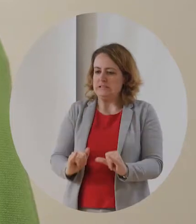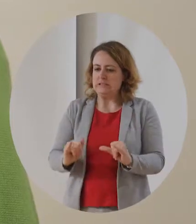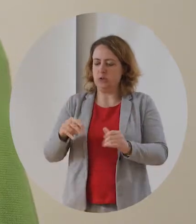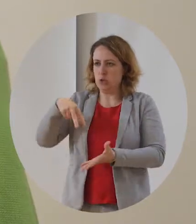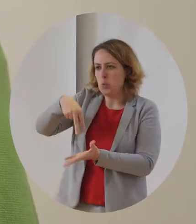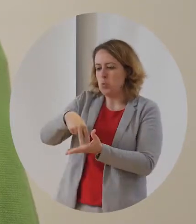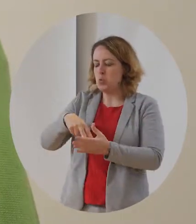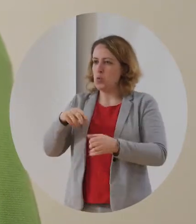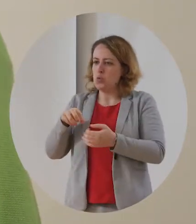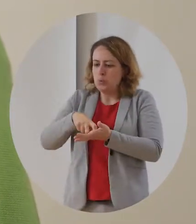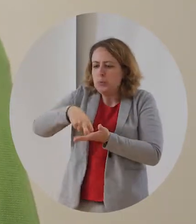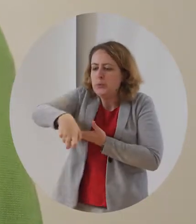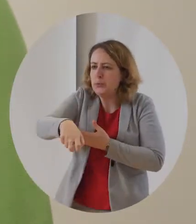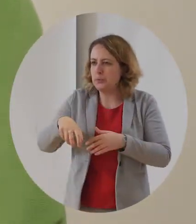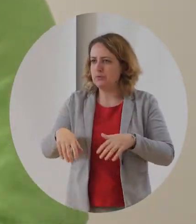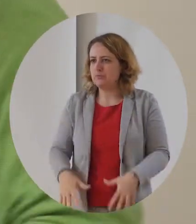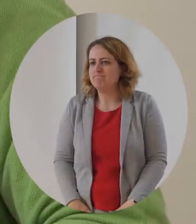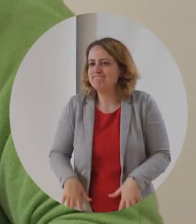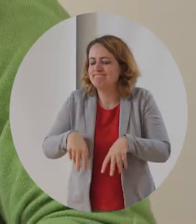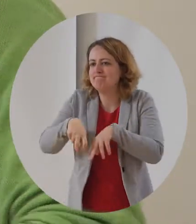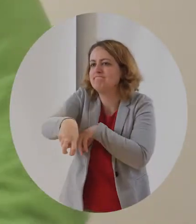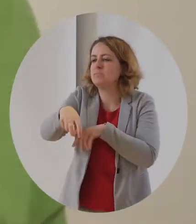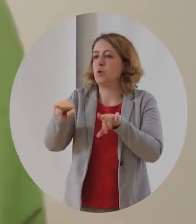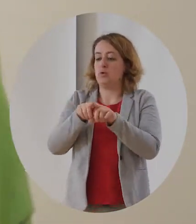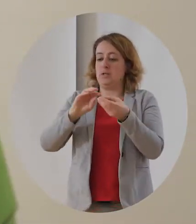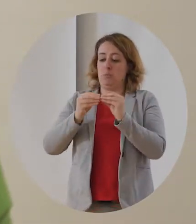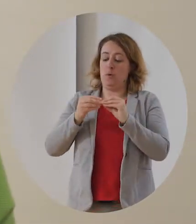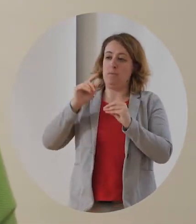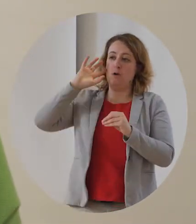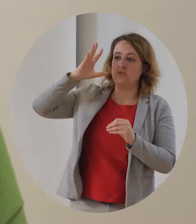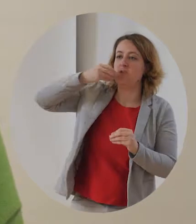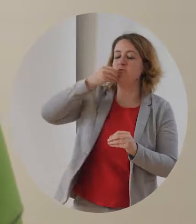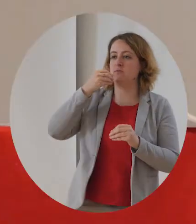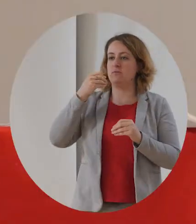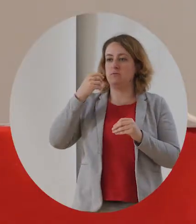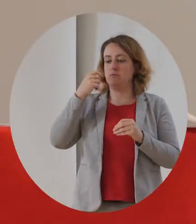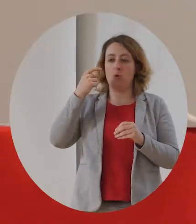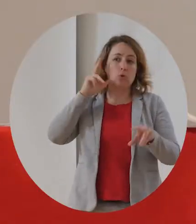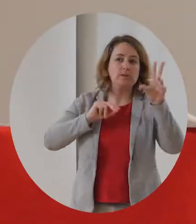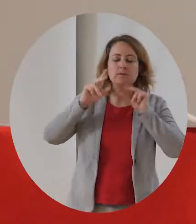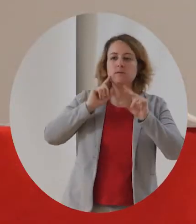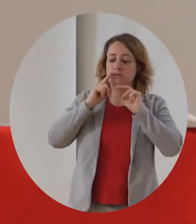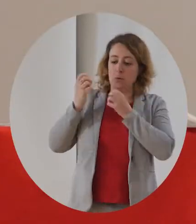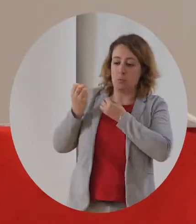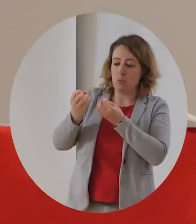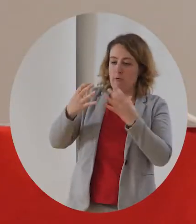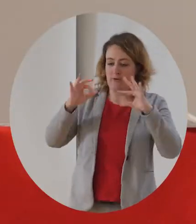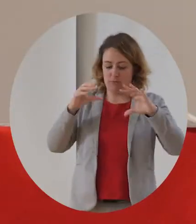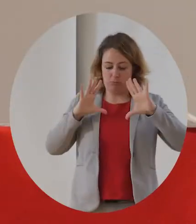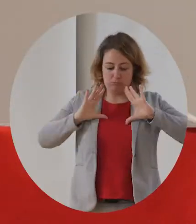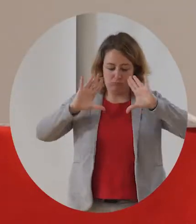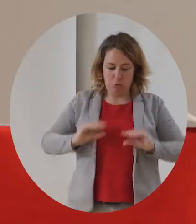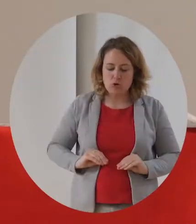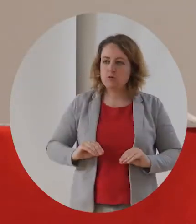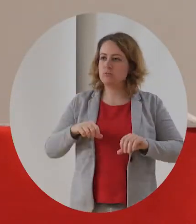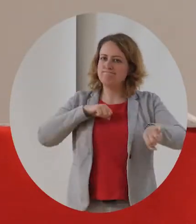pattes. Les atteintes sensorielles, auditives et vestibulaires porteront sur le développement postural et locomoteur et sur